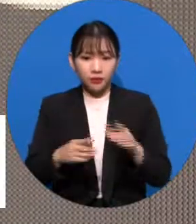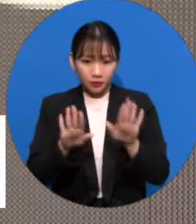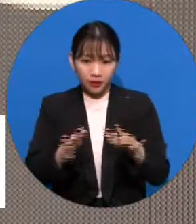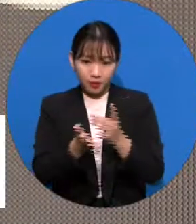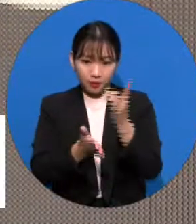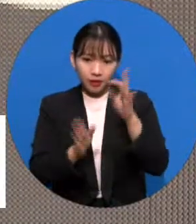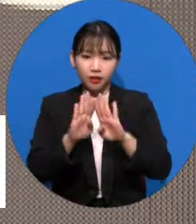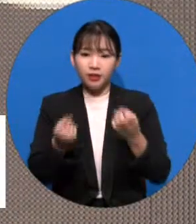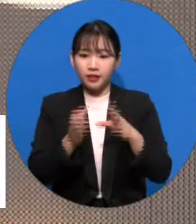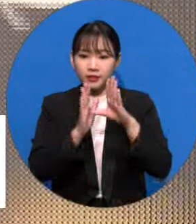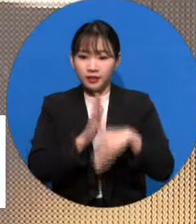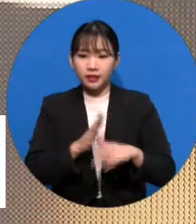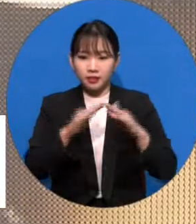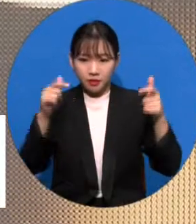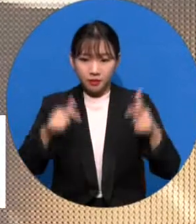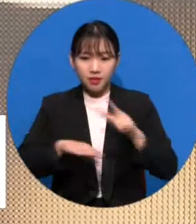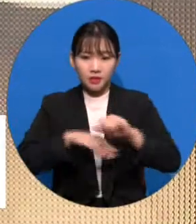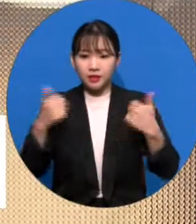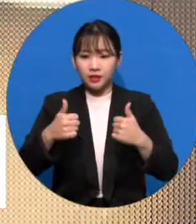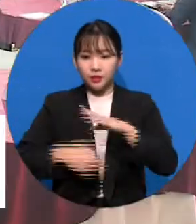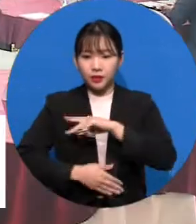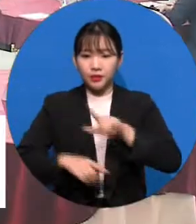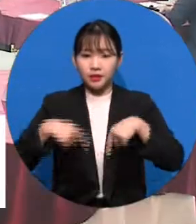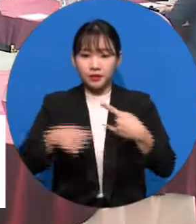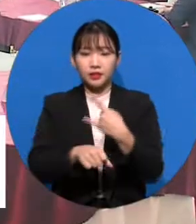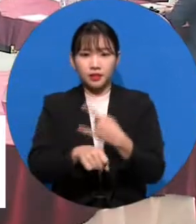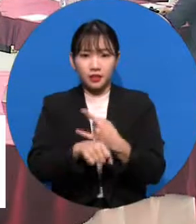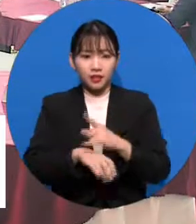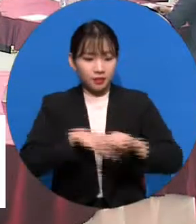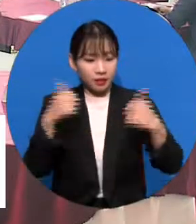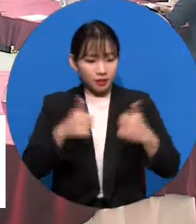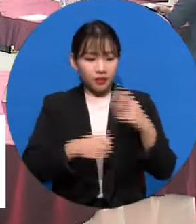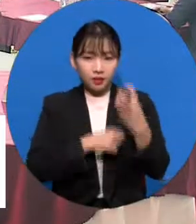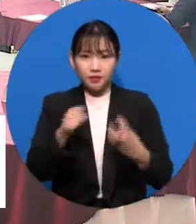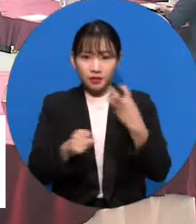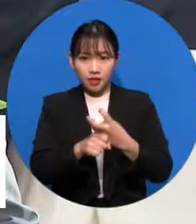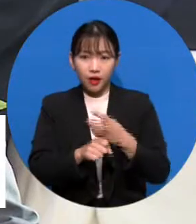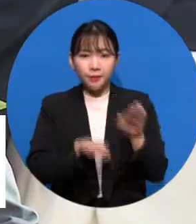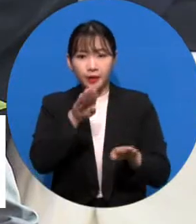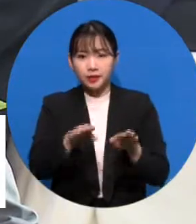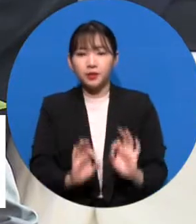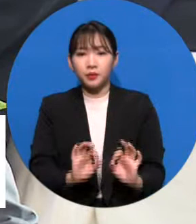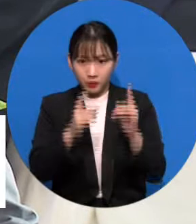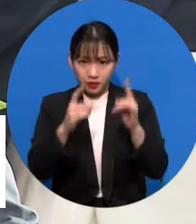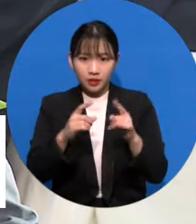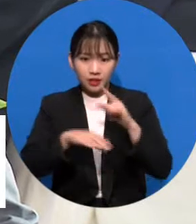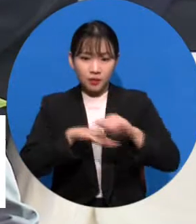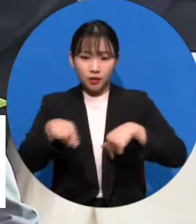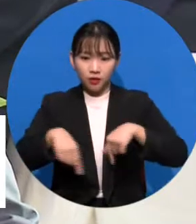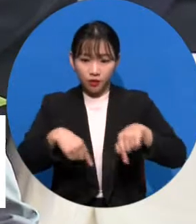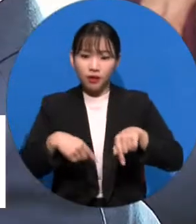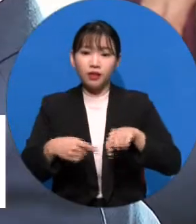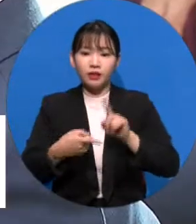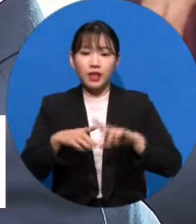열린 기념행사에서는 전남 지역 지방의회 의원들이 참석해 지방의회 30년의 발자취와 함께 지방분권 시대